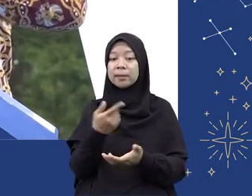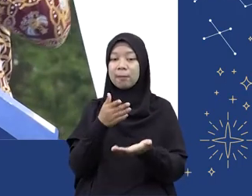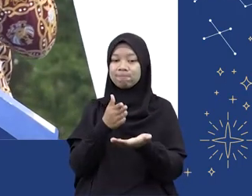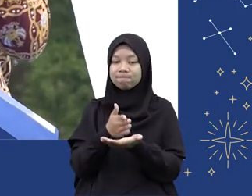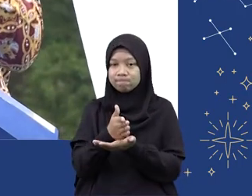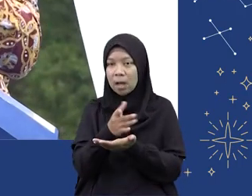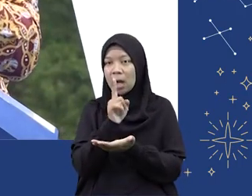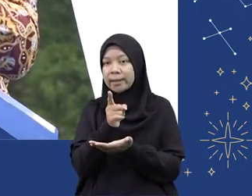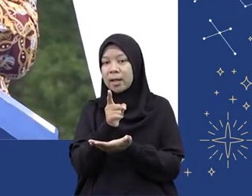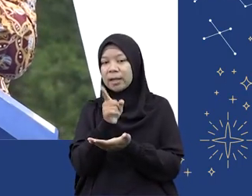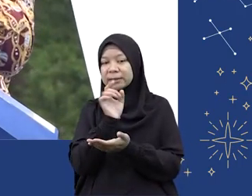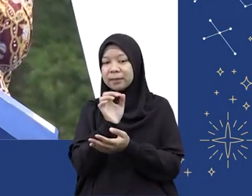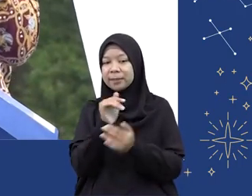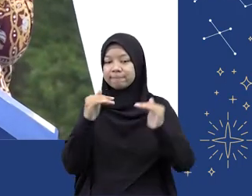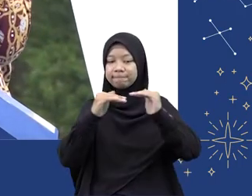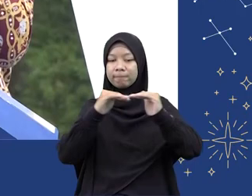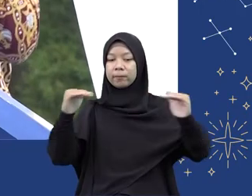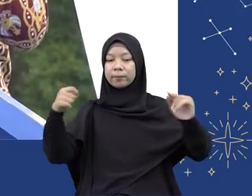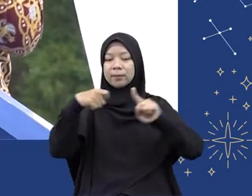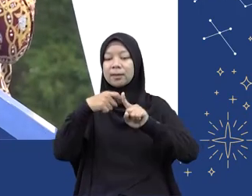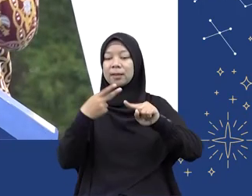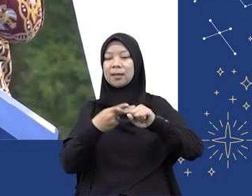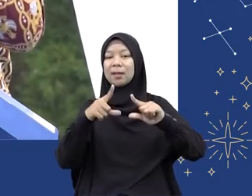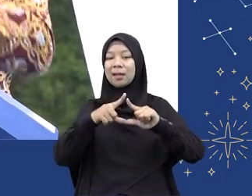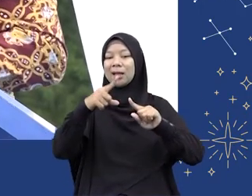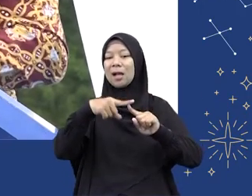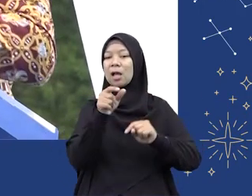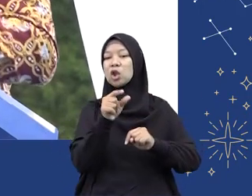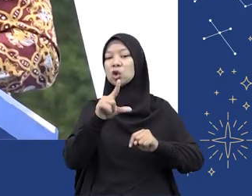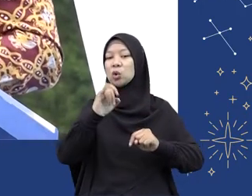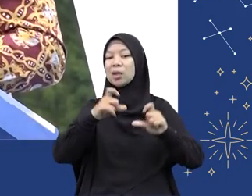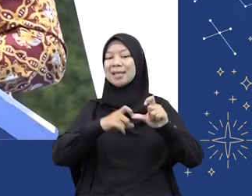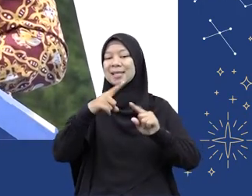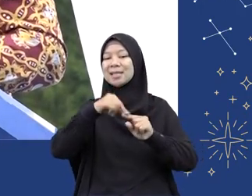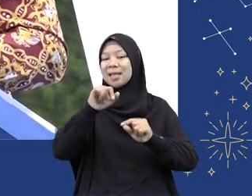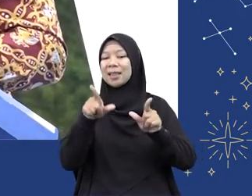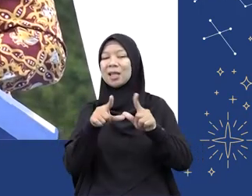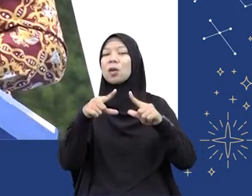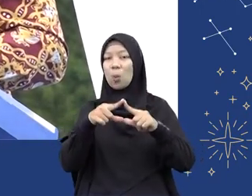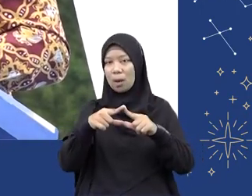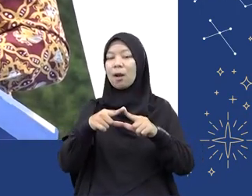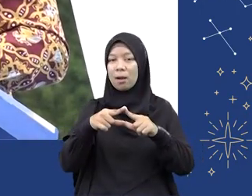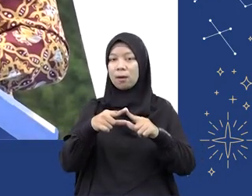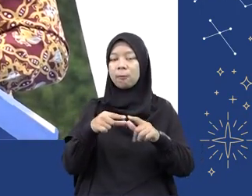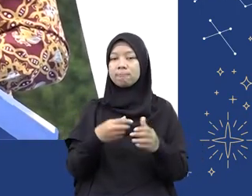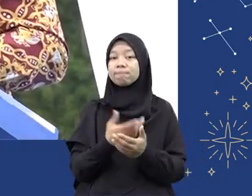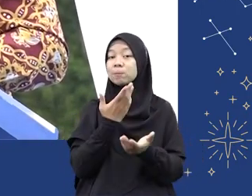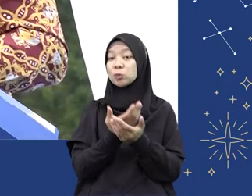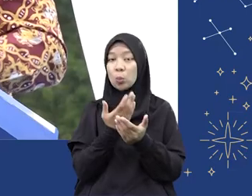Norton hasmis fire dan short and jadi bisa dapat 2 objek dan mudah-mudahan